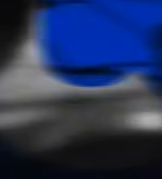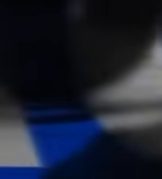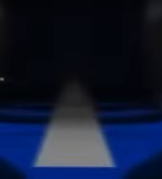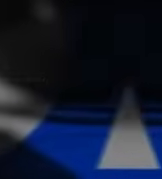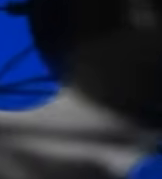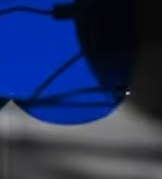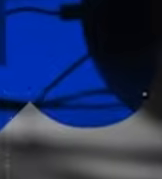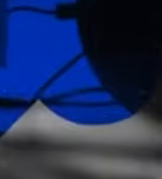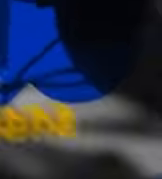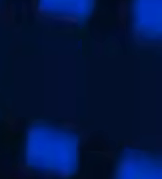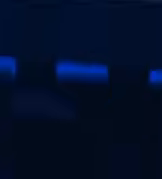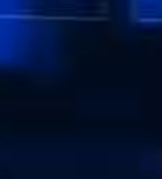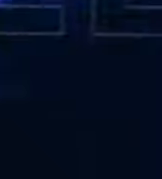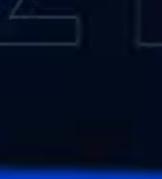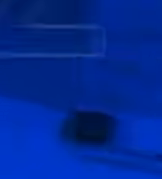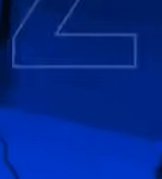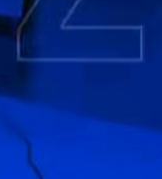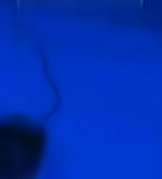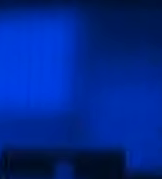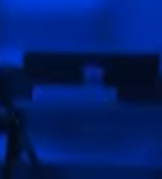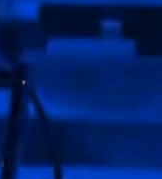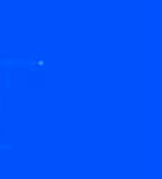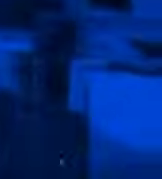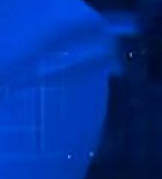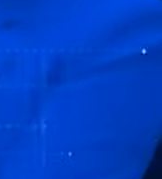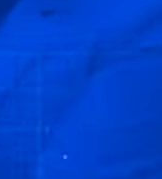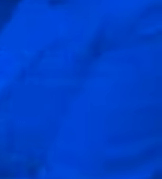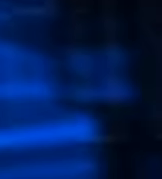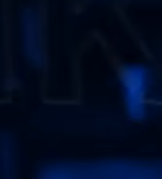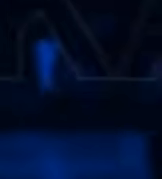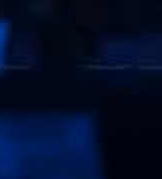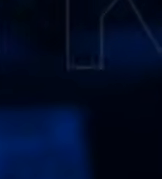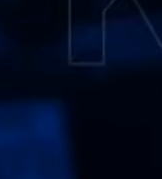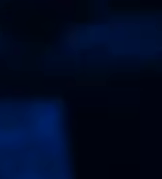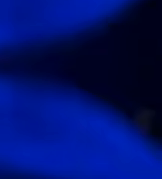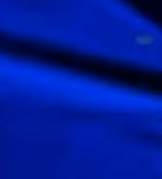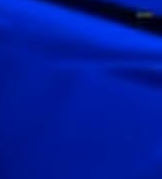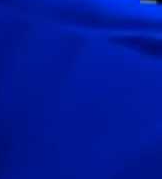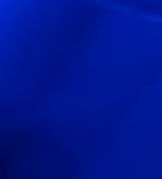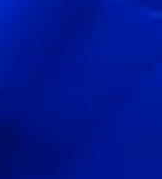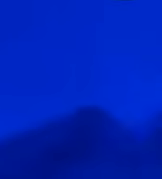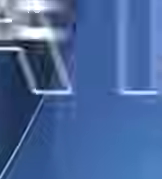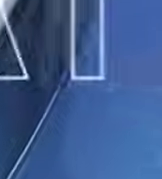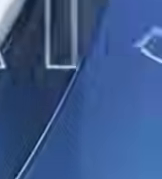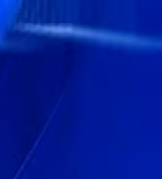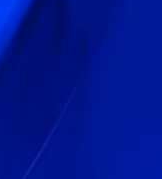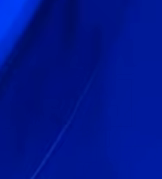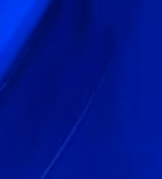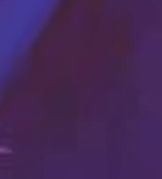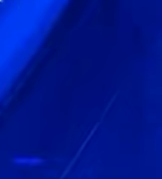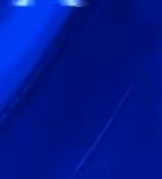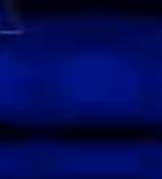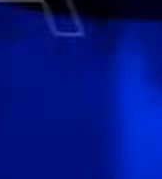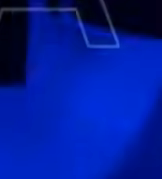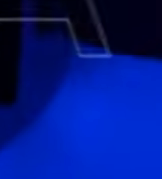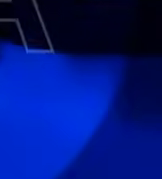i socijalne potrebe građana, pomaže u razumijevanju regionalnih, evropskih i svjetskih politika, podržava demokratske